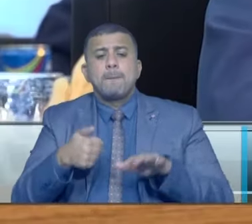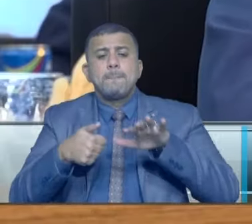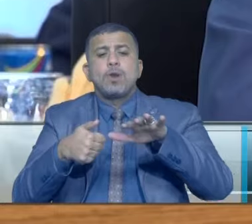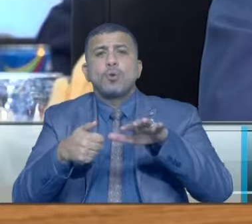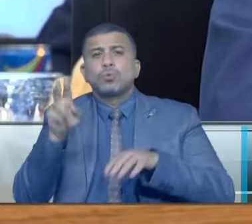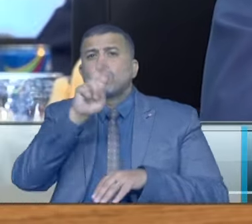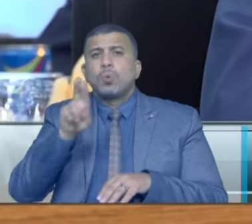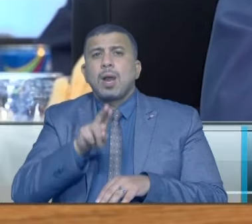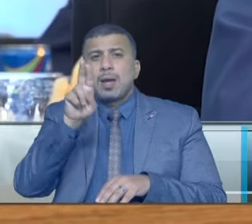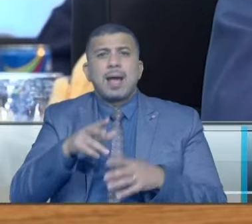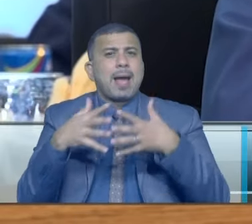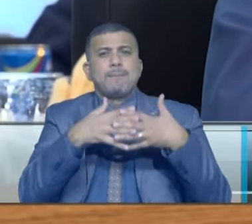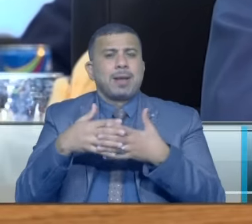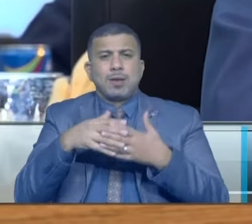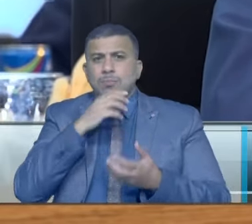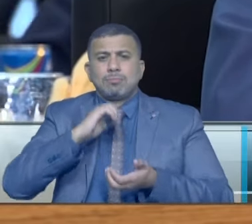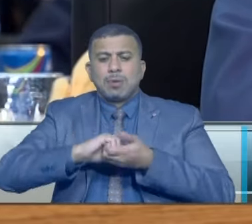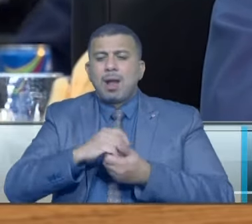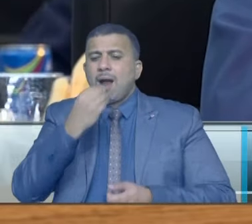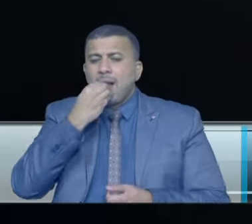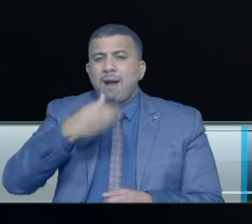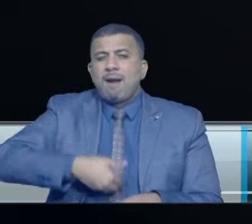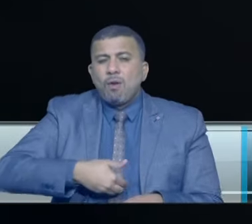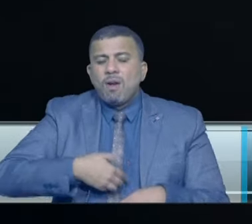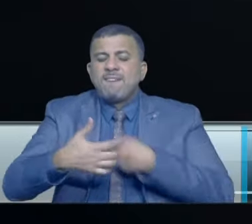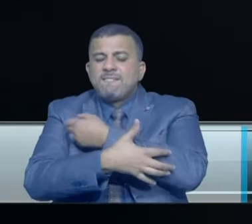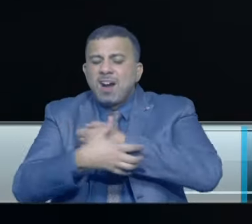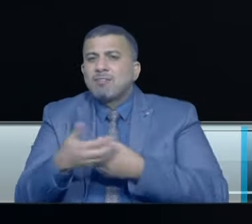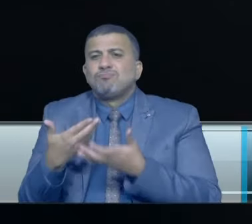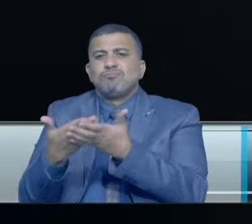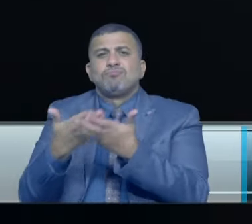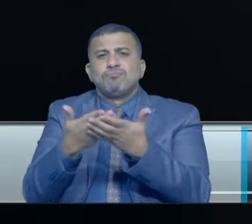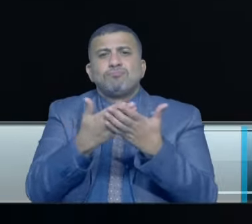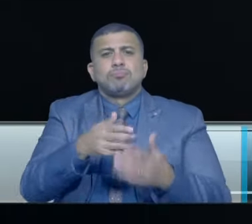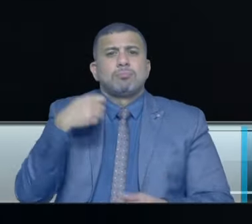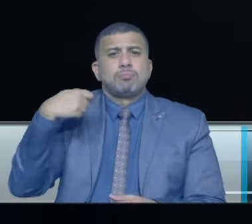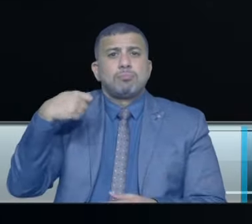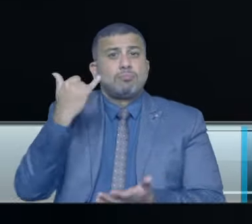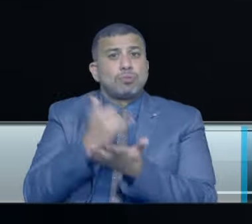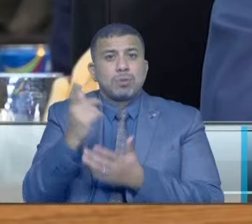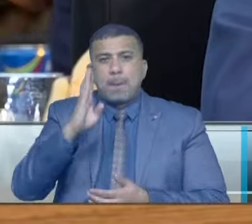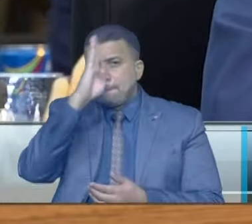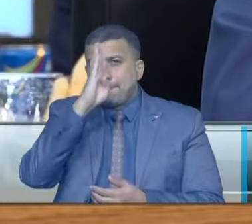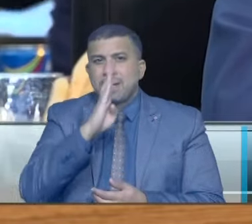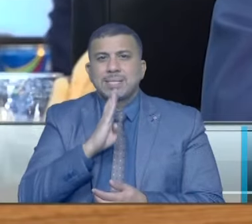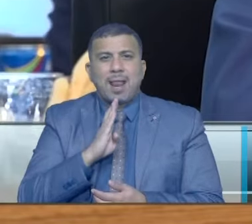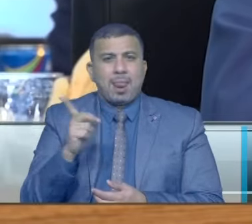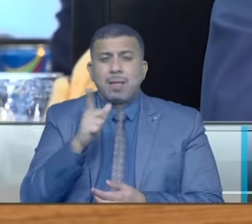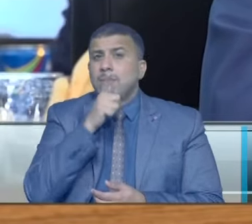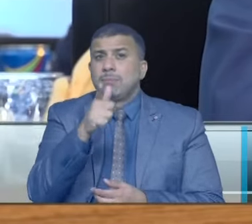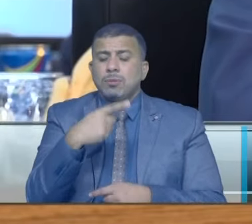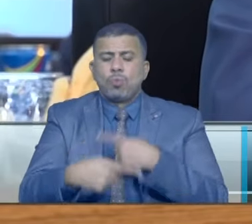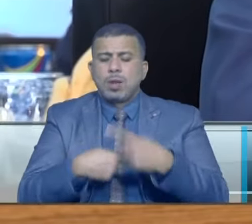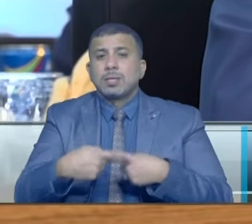لدعم التحالف العالمي لمكافحة الجوع والفقر برعاية الرئاسة البرازيلية. وستواصل